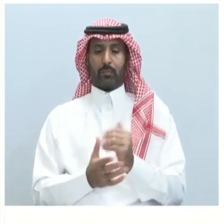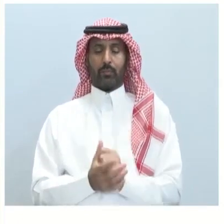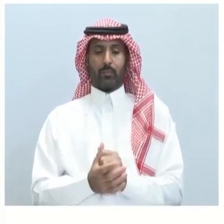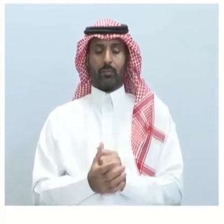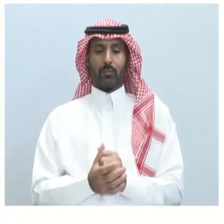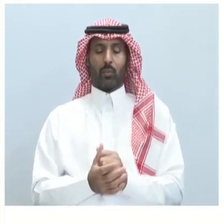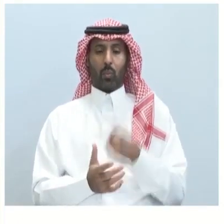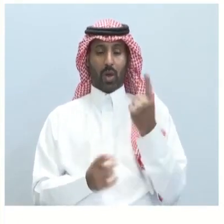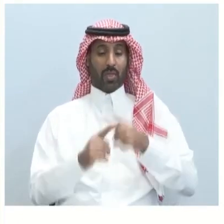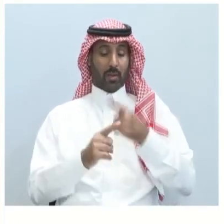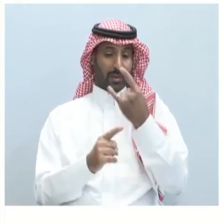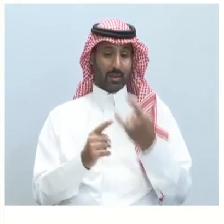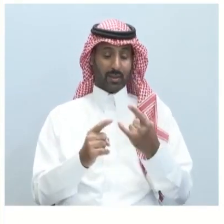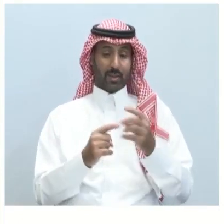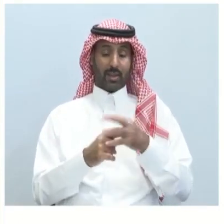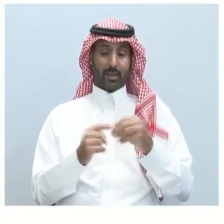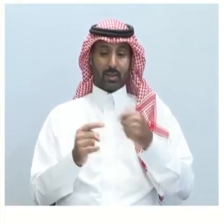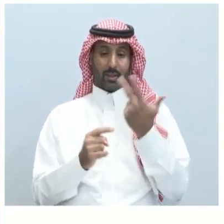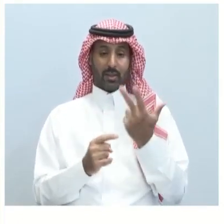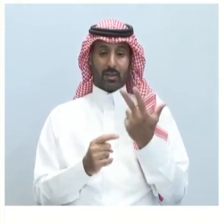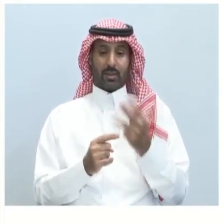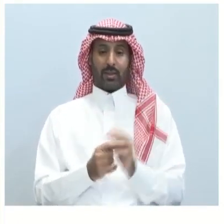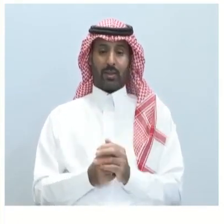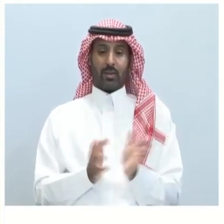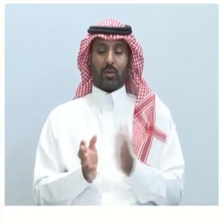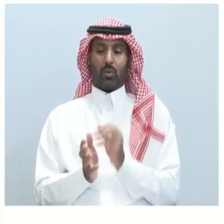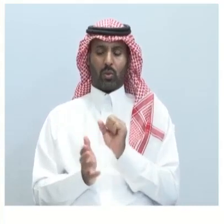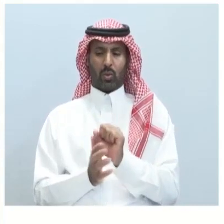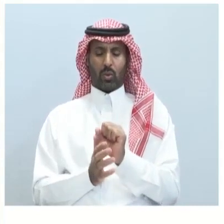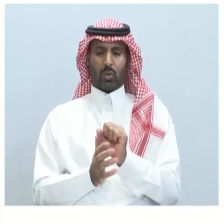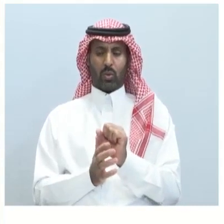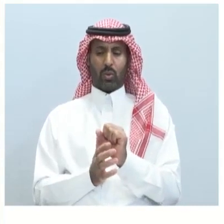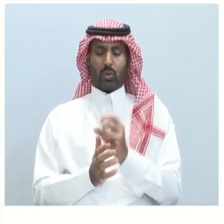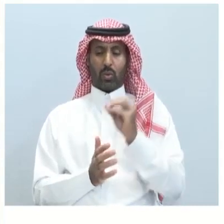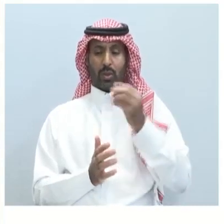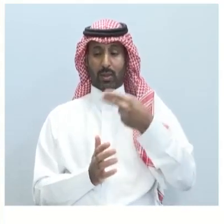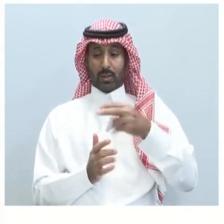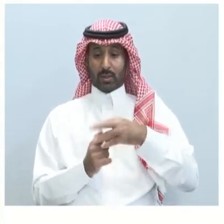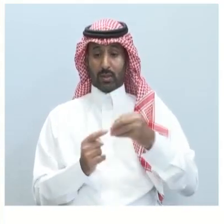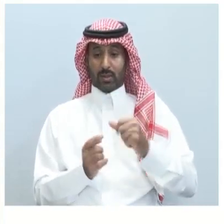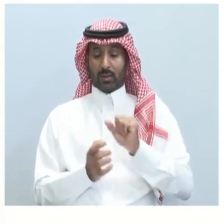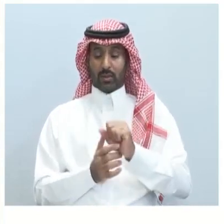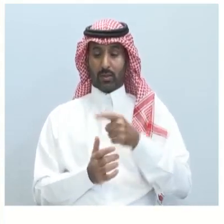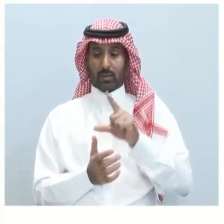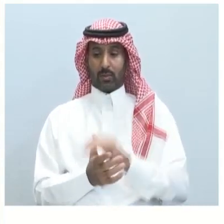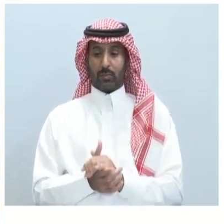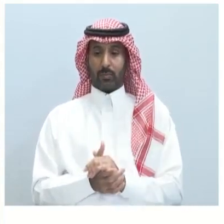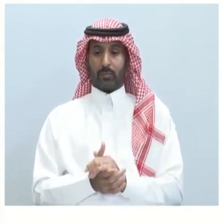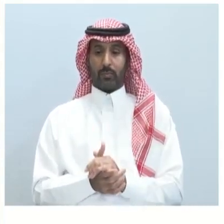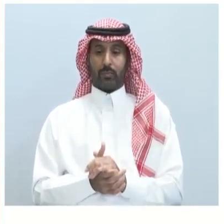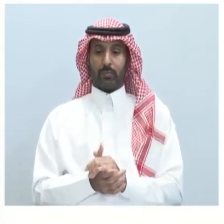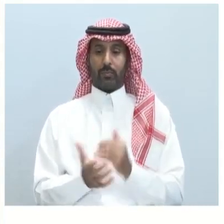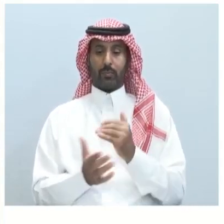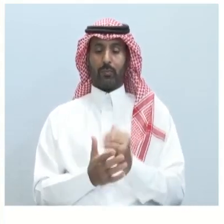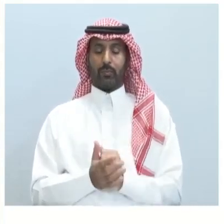معطيك واحد ضرب عشره اس سالب تسعه لمين لتركيز ايونات الهيدروكسيد اذا في هذه الحاله